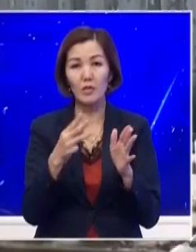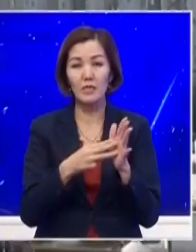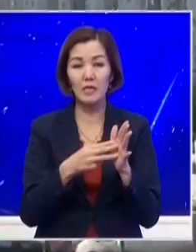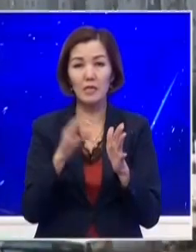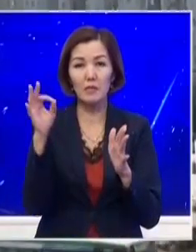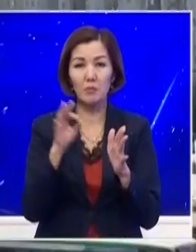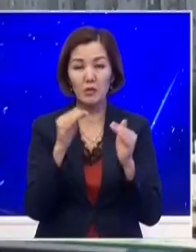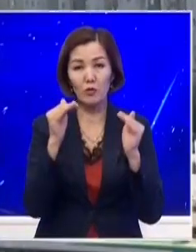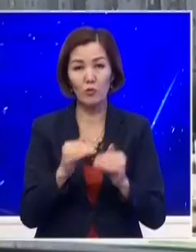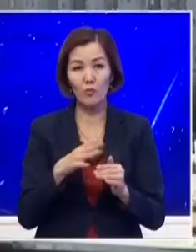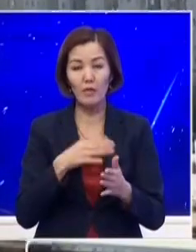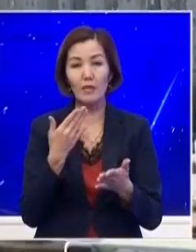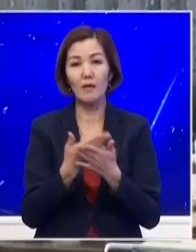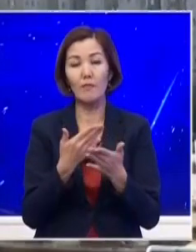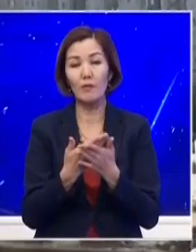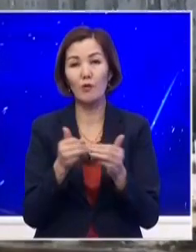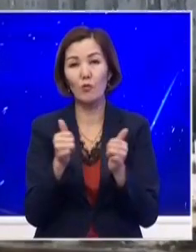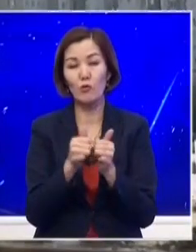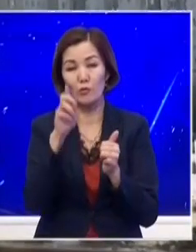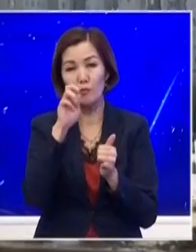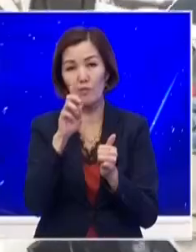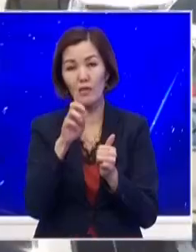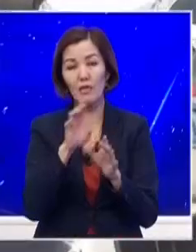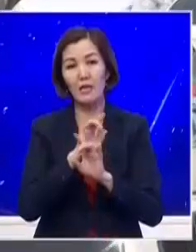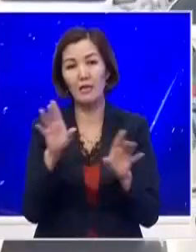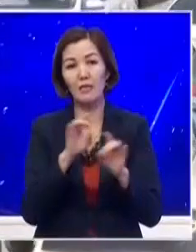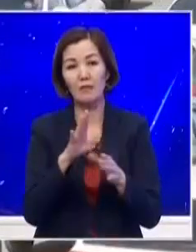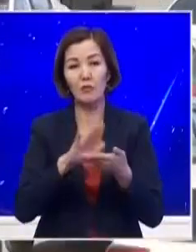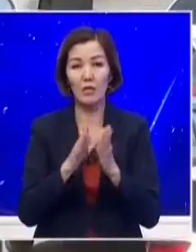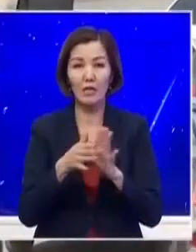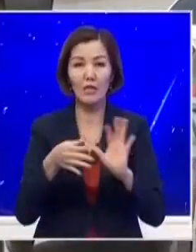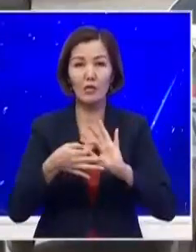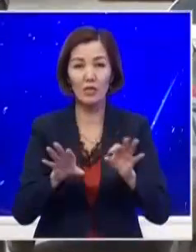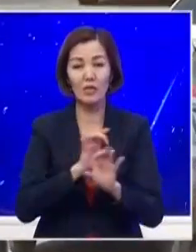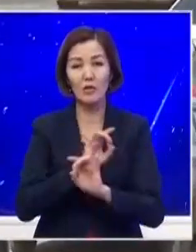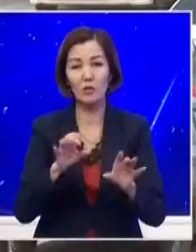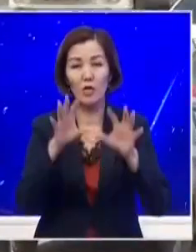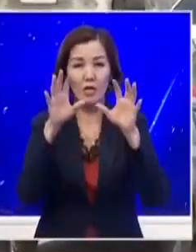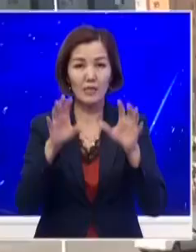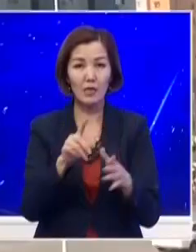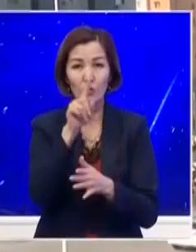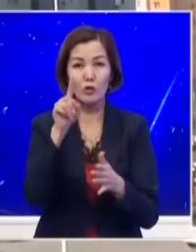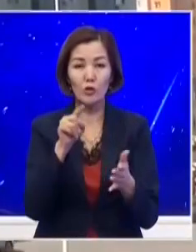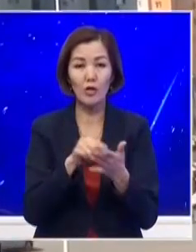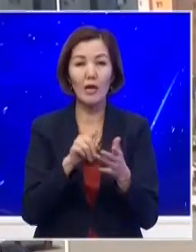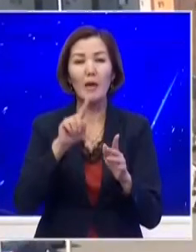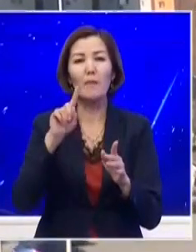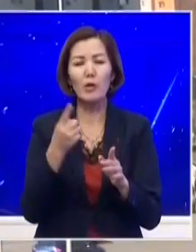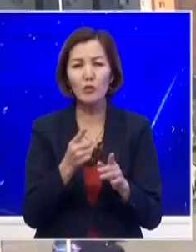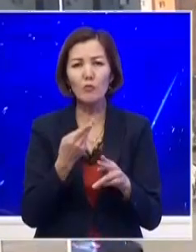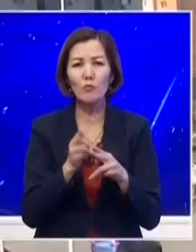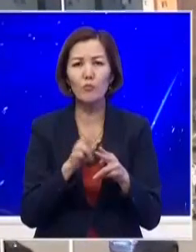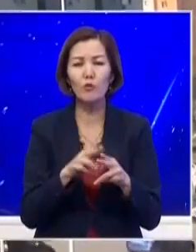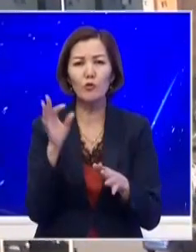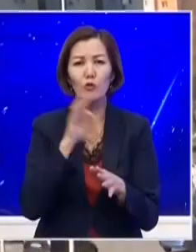Көршілермен салыстыра мысал келтірген үкімет басшысы жағдайды осылай түсіндірді. Осы тұста заңды сауал туындайды. Неге бізде бұл